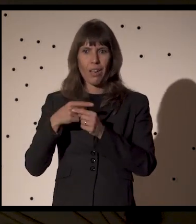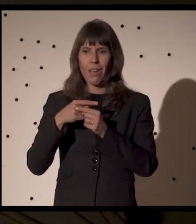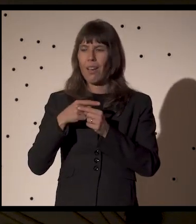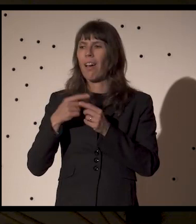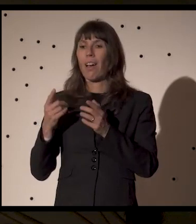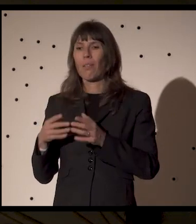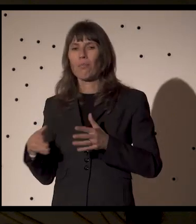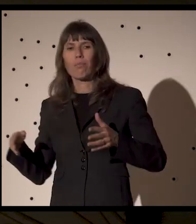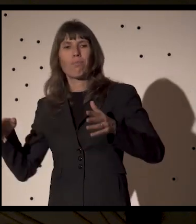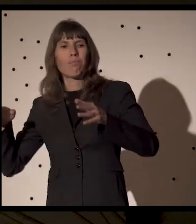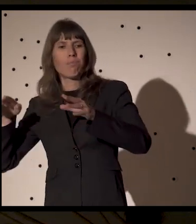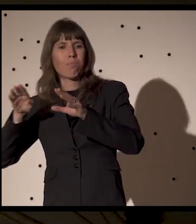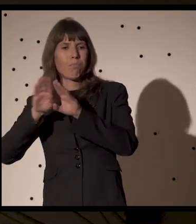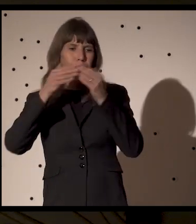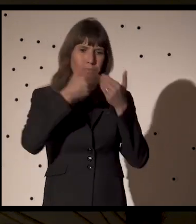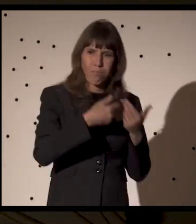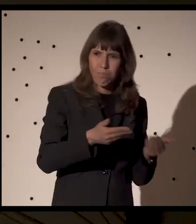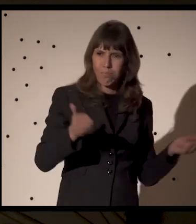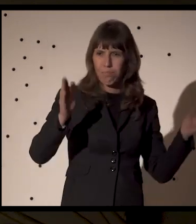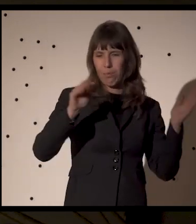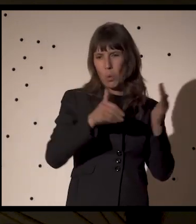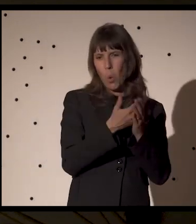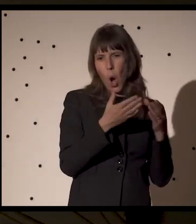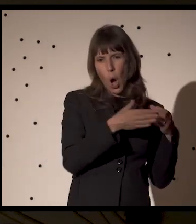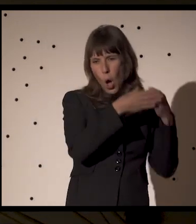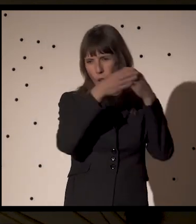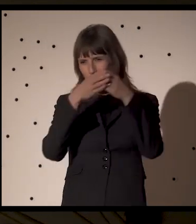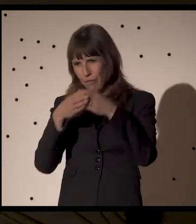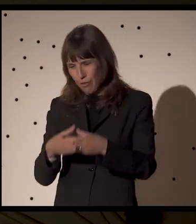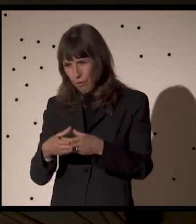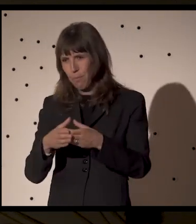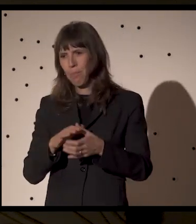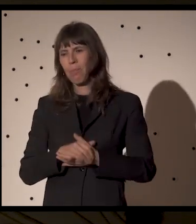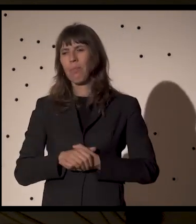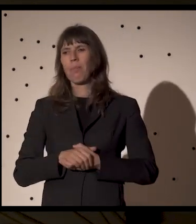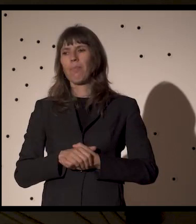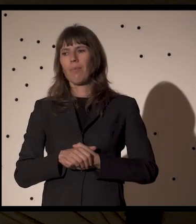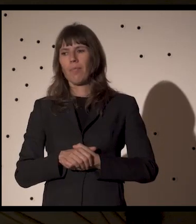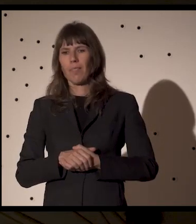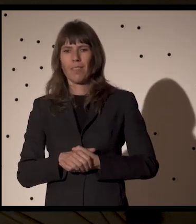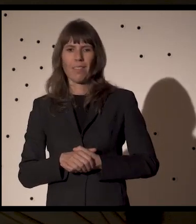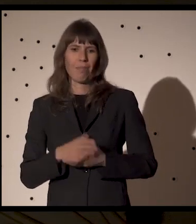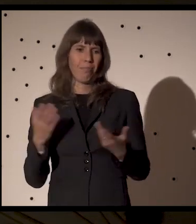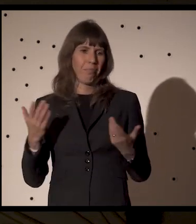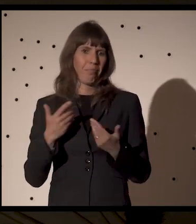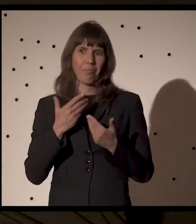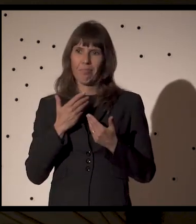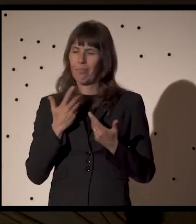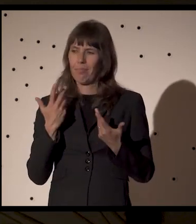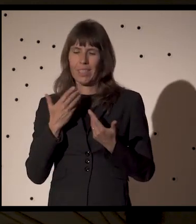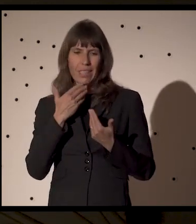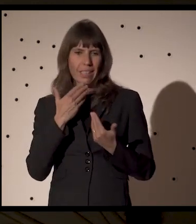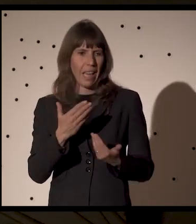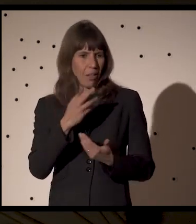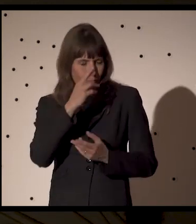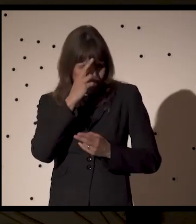ciclo con questo doveroso attributo all'arlecchino ho